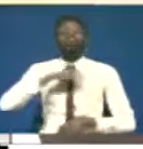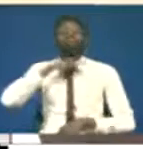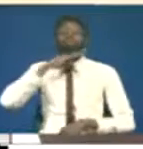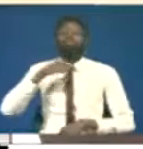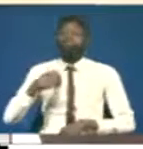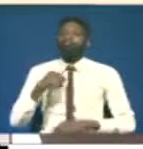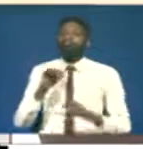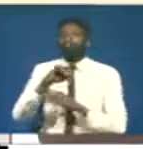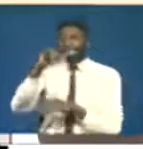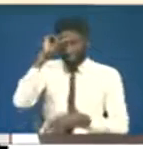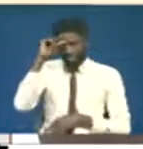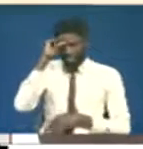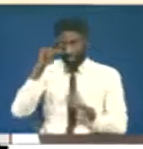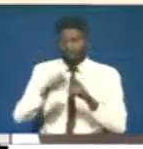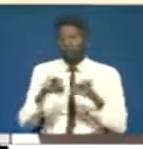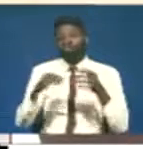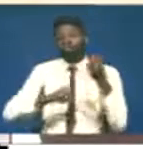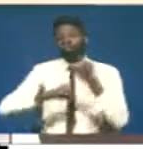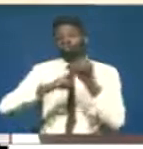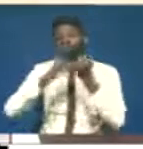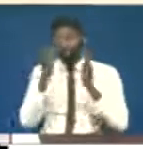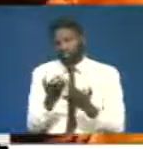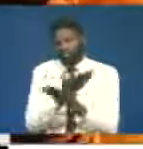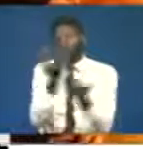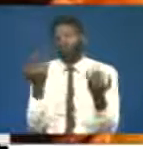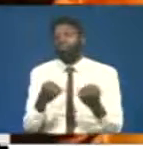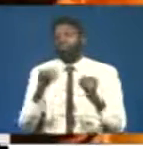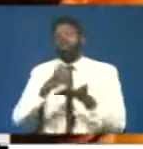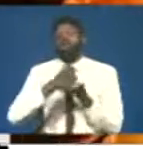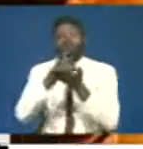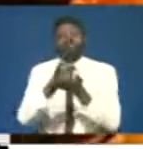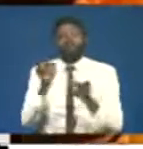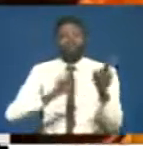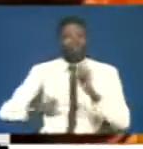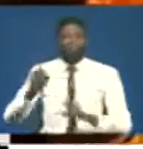serikali na wafadhili wajaribu kusaidia watu.